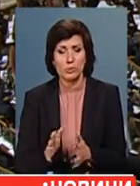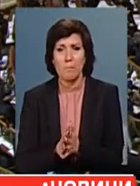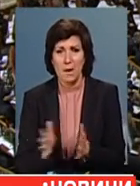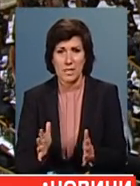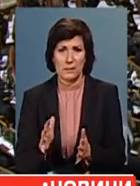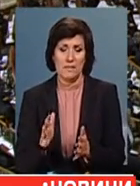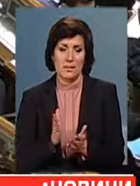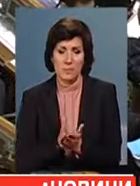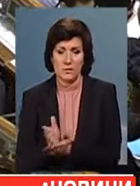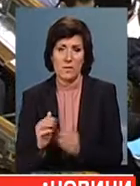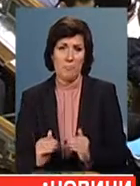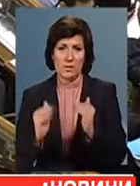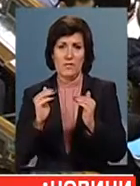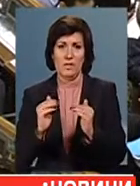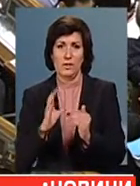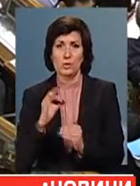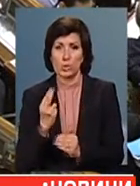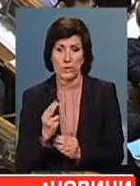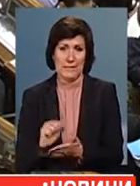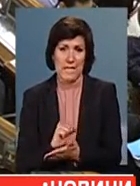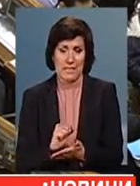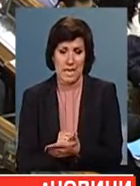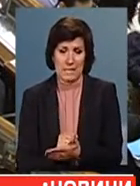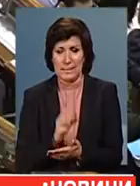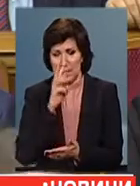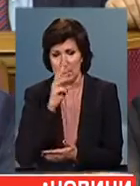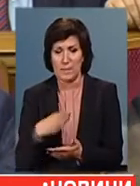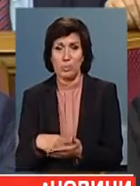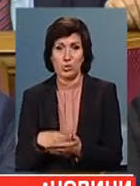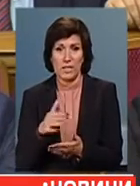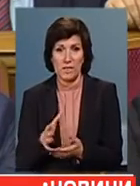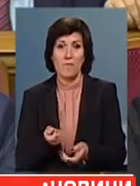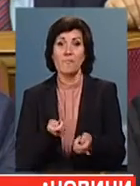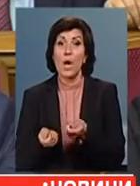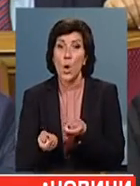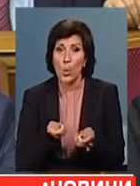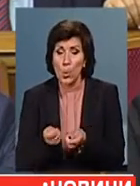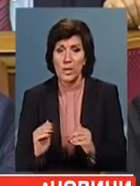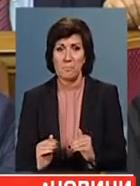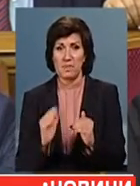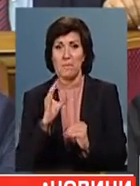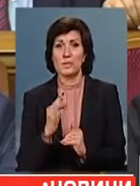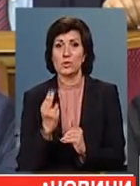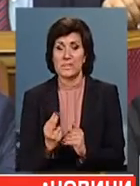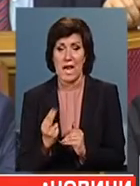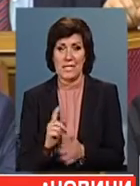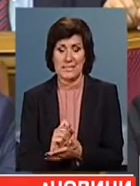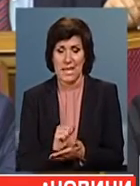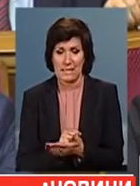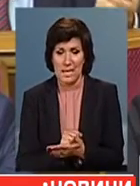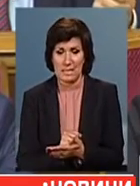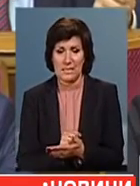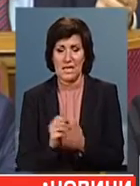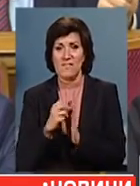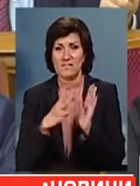максимум ресурсу спрямувати на підвищення соцстандартів і зарплат бюджетників. Уряд піднімає соціальні стандарти